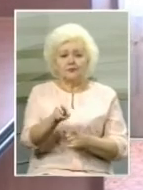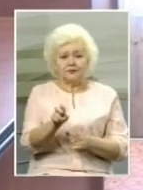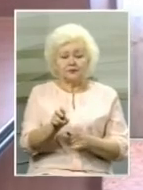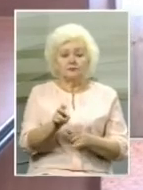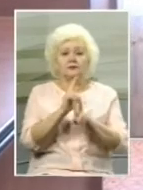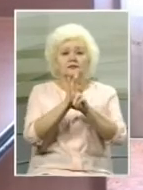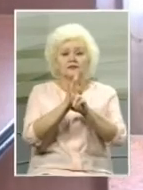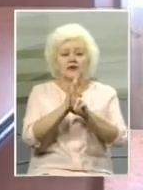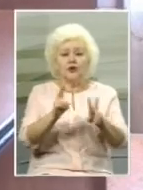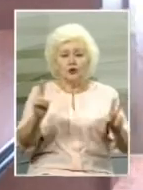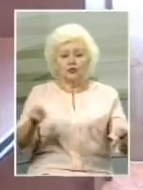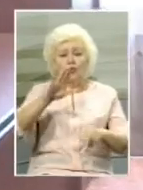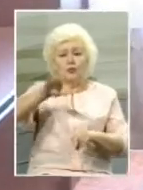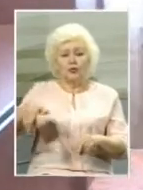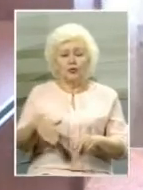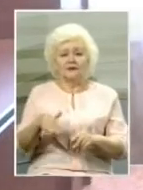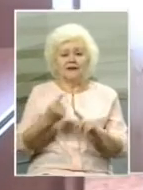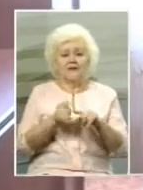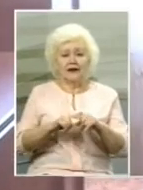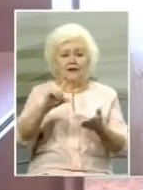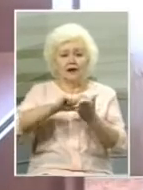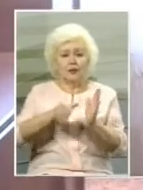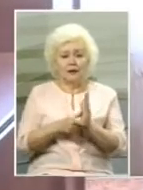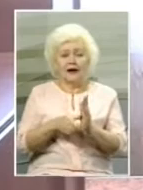Ни уже после, ни в